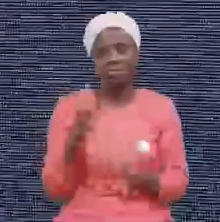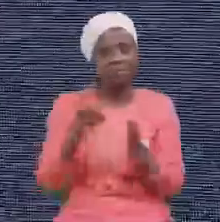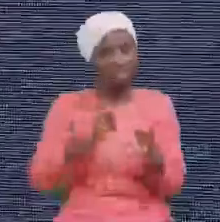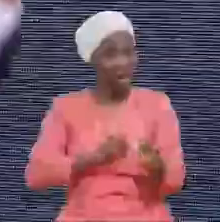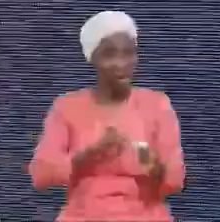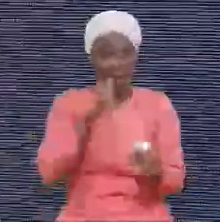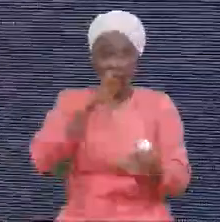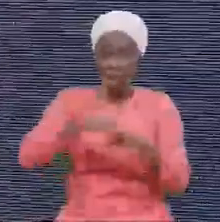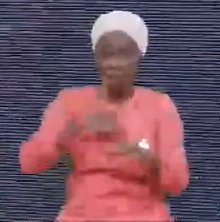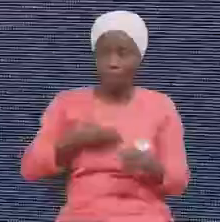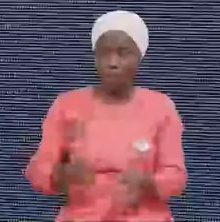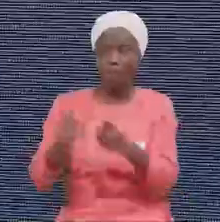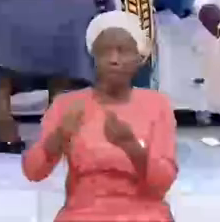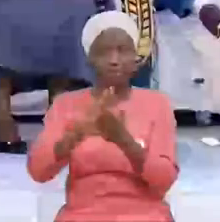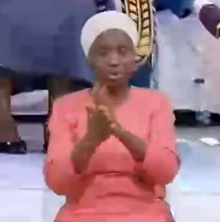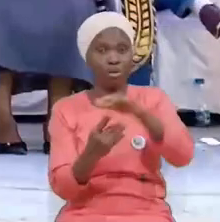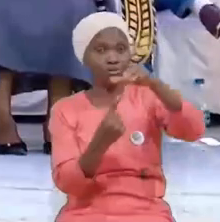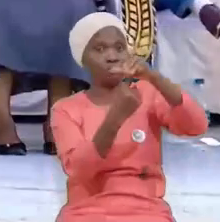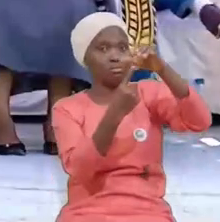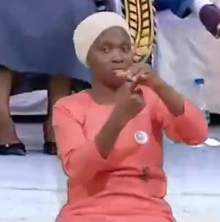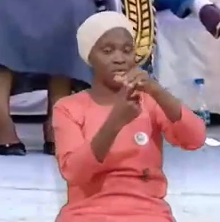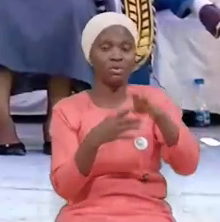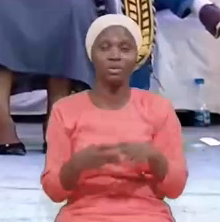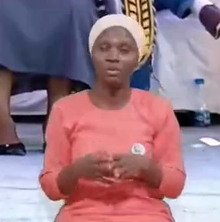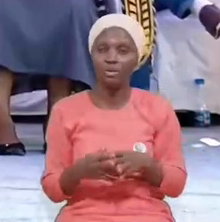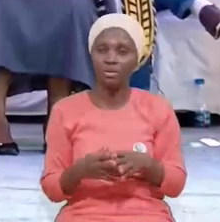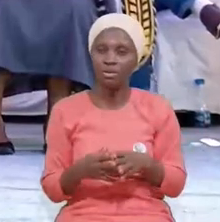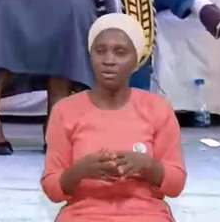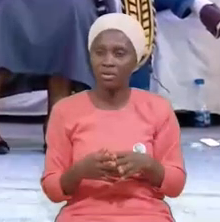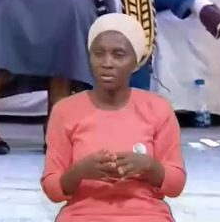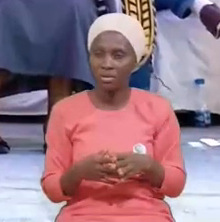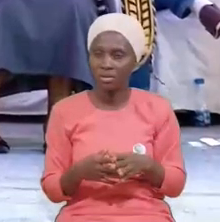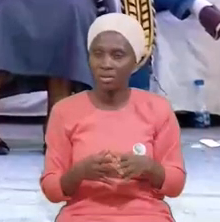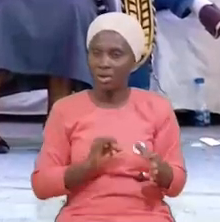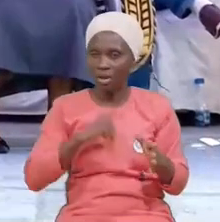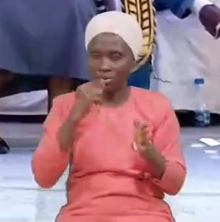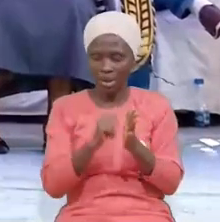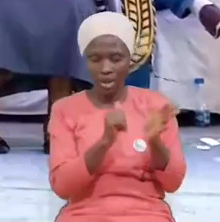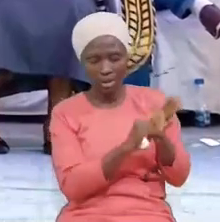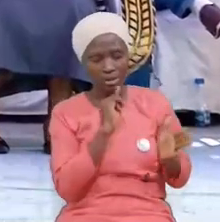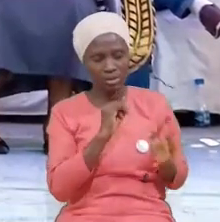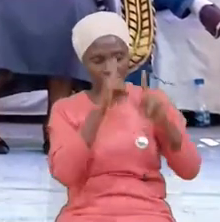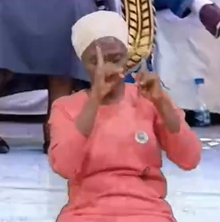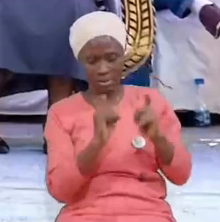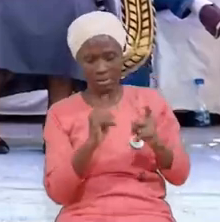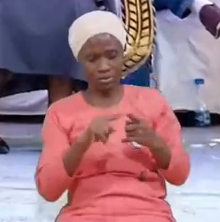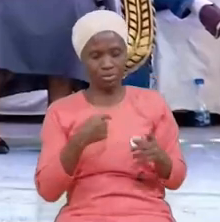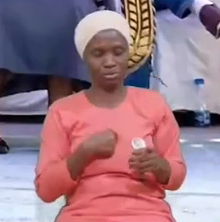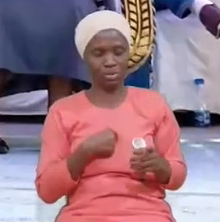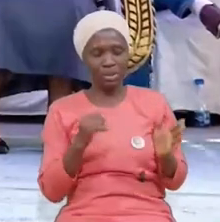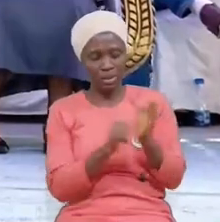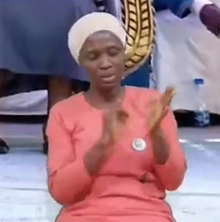si je suis sur le chemin pour devenir héros, je dis ça c'est une épreuve, un test. Ça c'est une